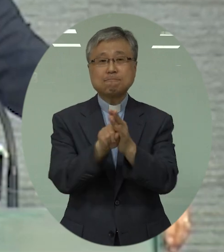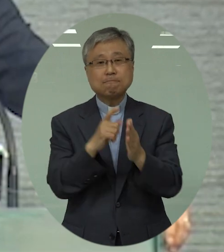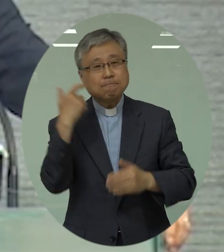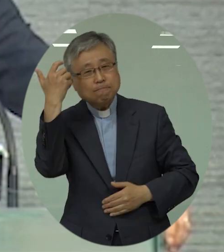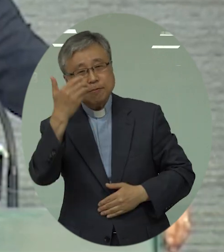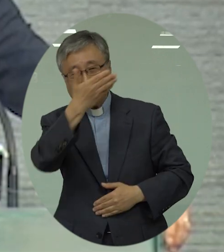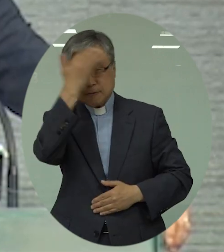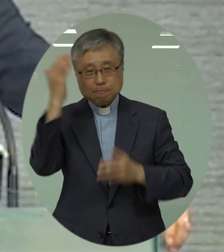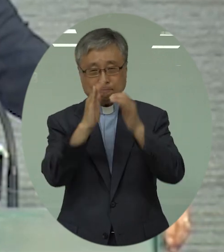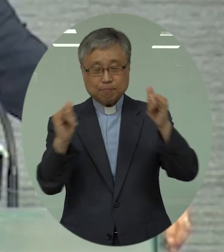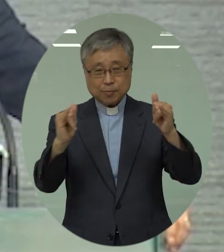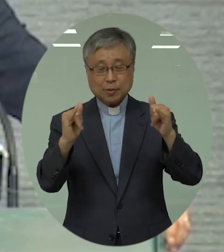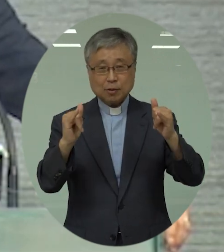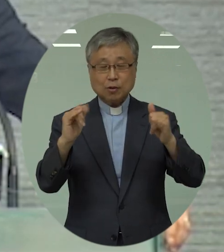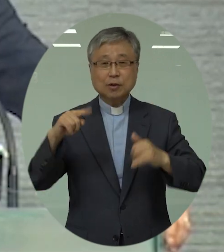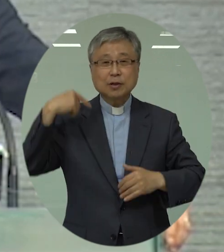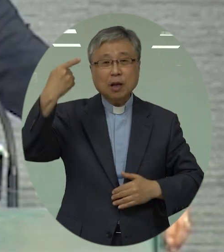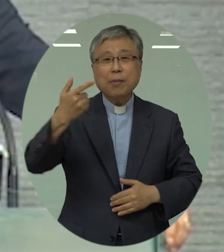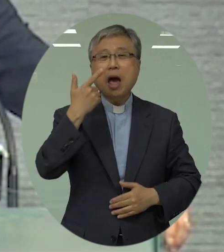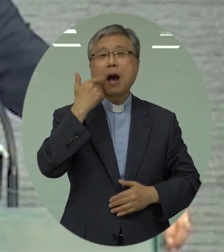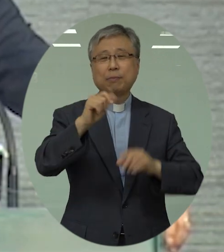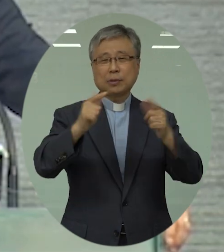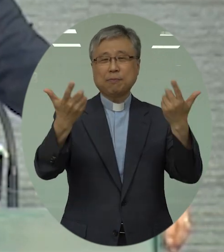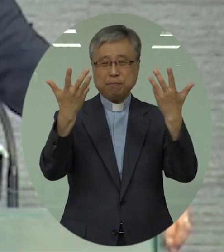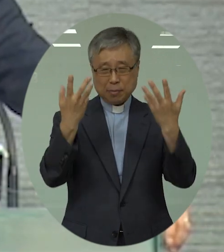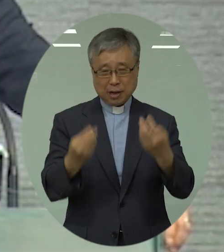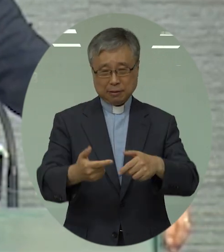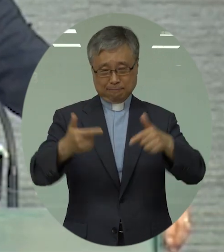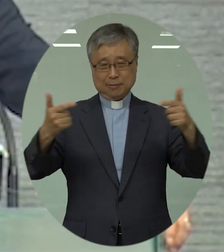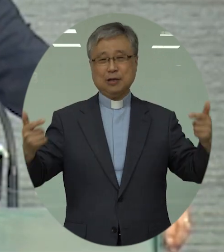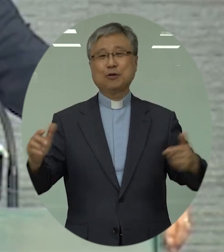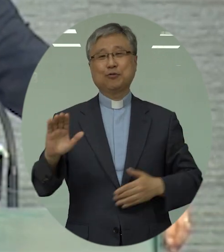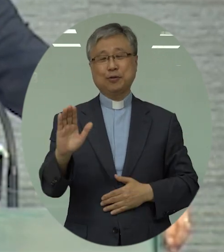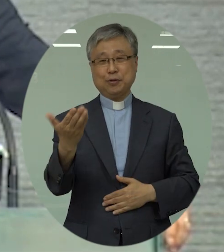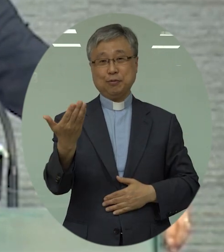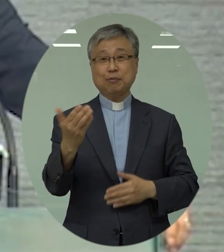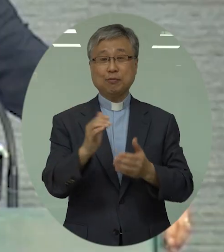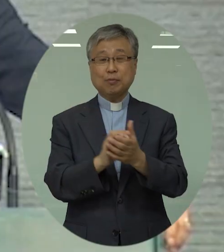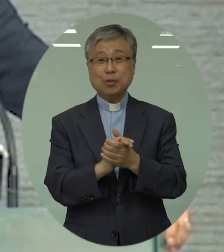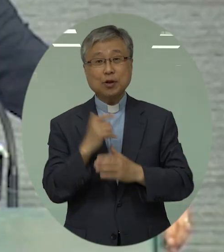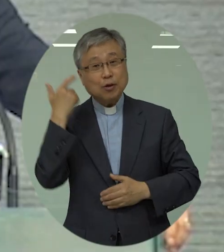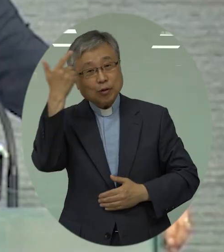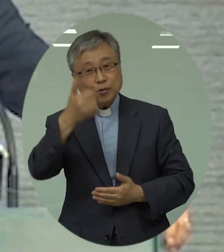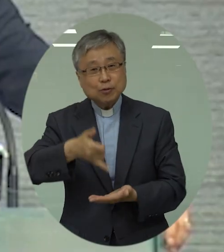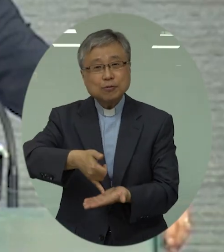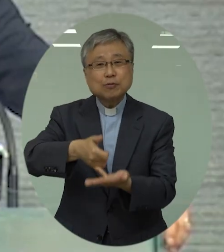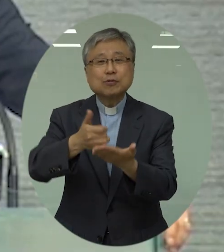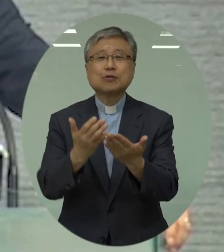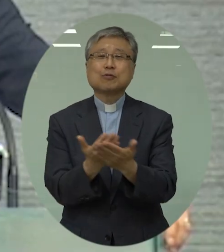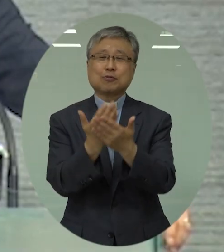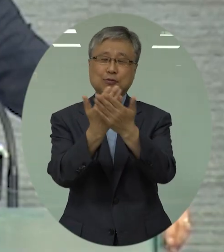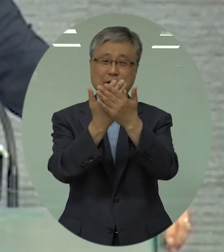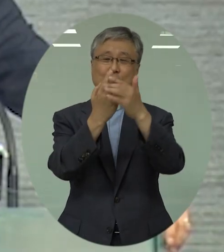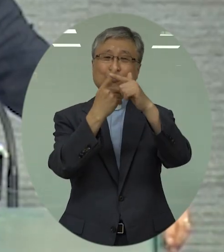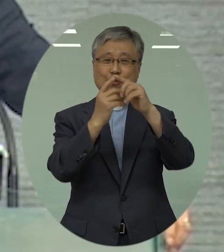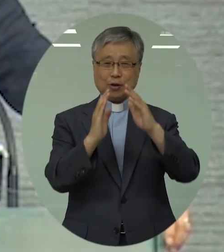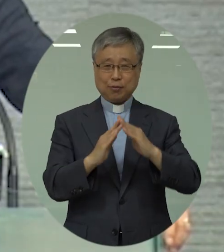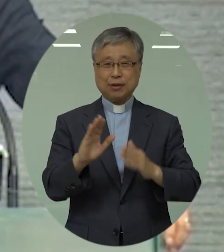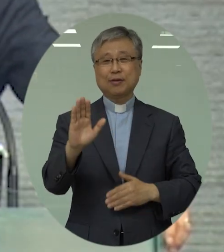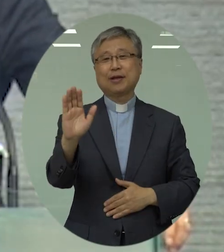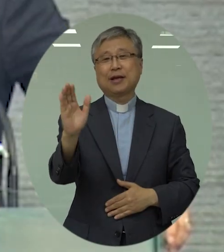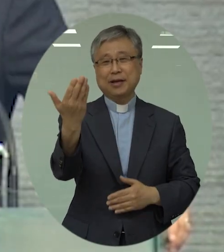영적 청년들과 그 다음 단계인 아비들이 많아져야 돼요. 이게 영적으로 성숙한 교회의 모습이에요.